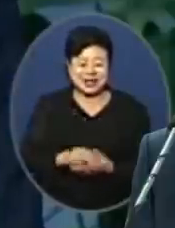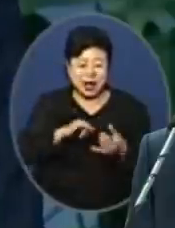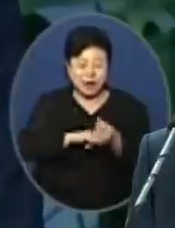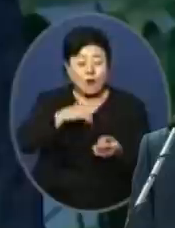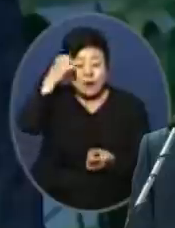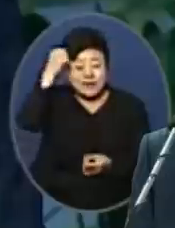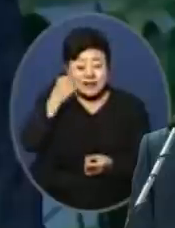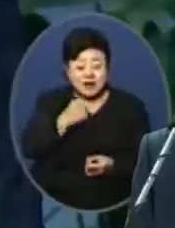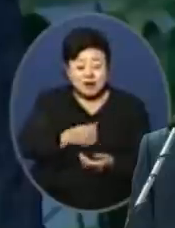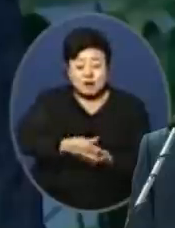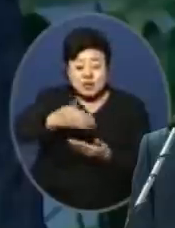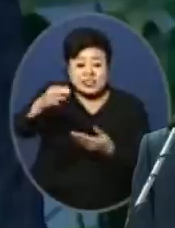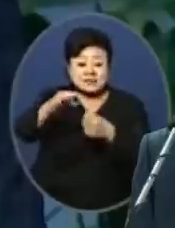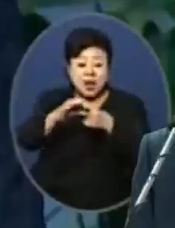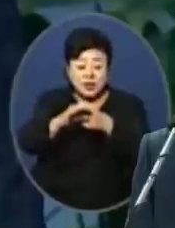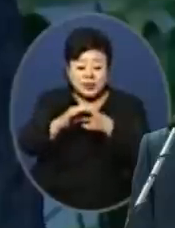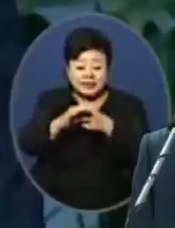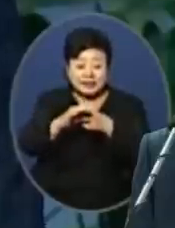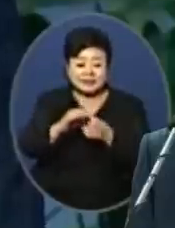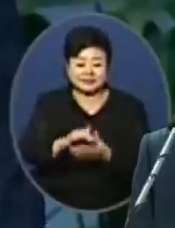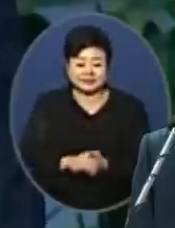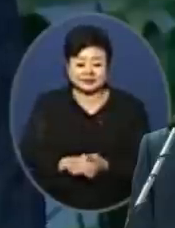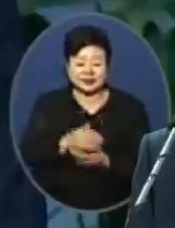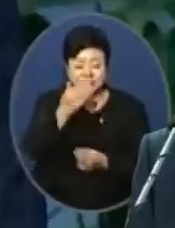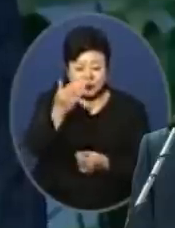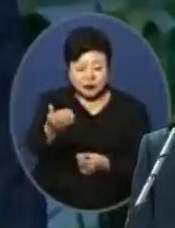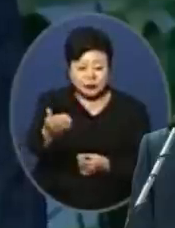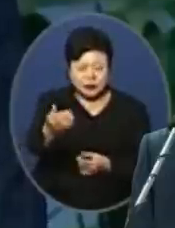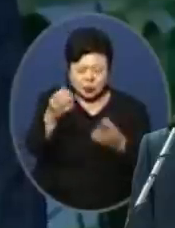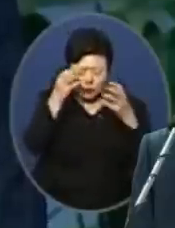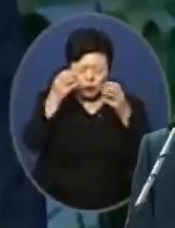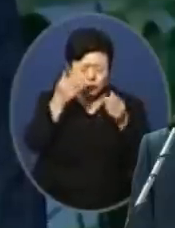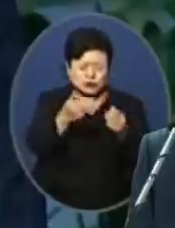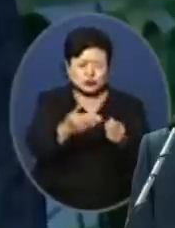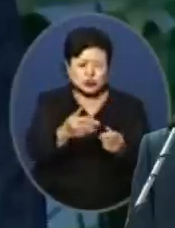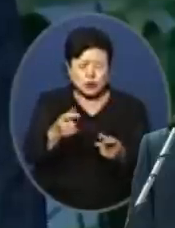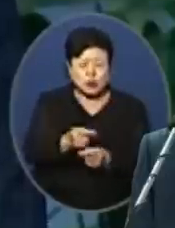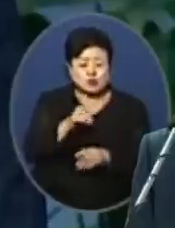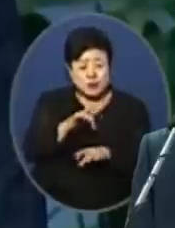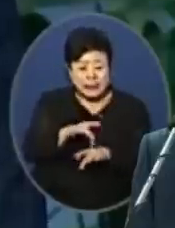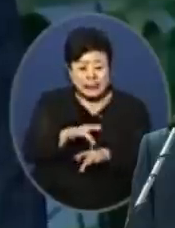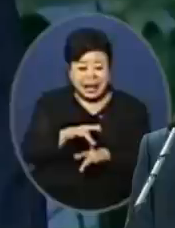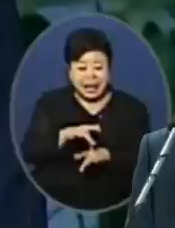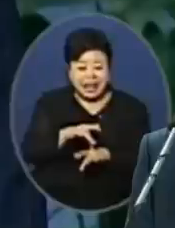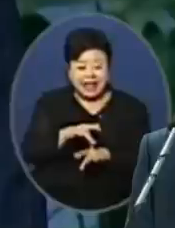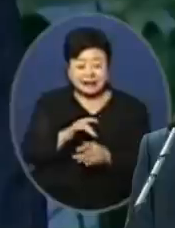꼭 기억하고 물리치면 여러분에게 고통을 가져올 원수 마귀가